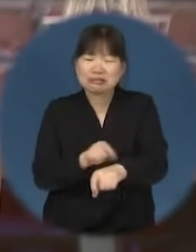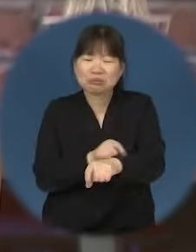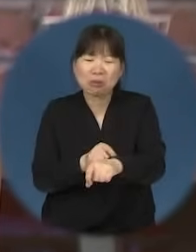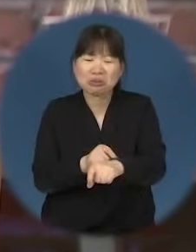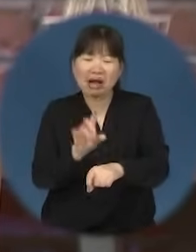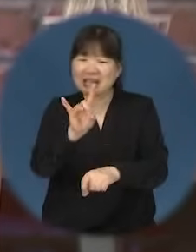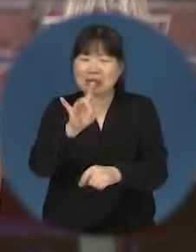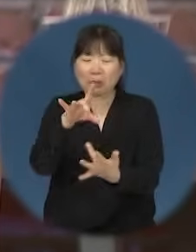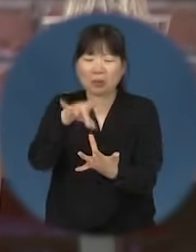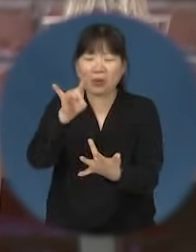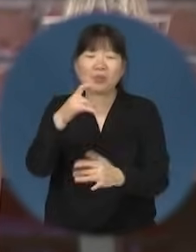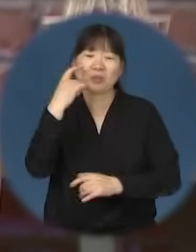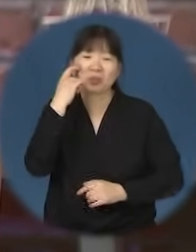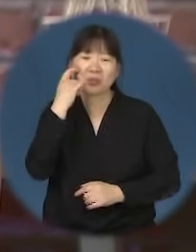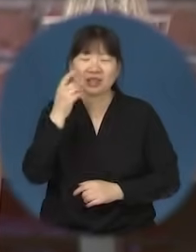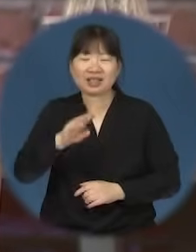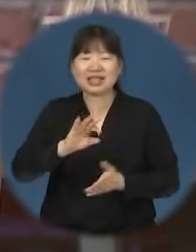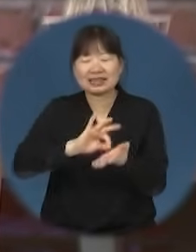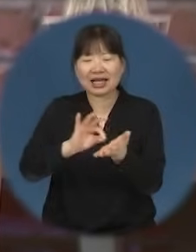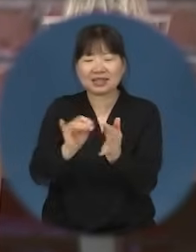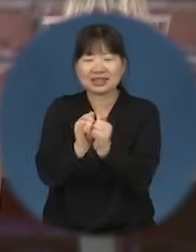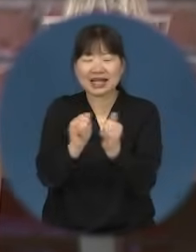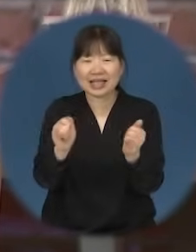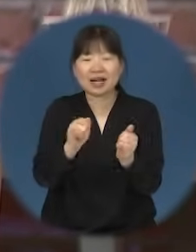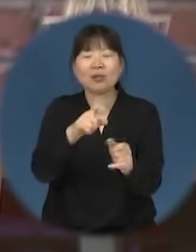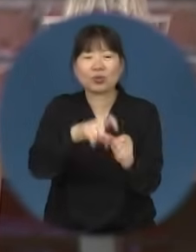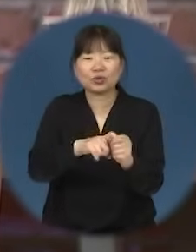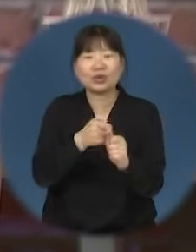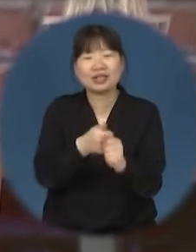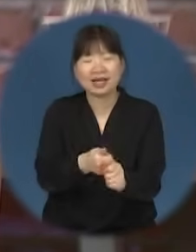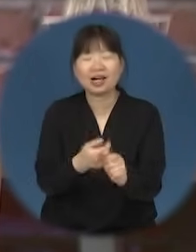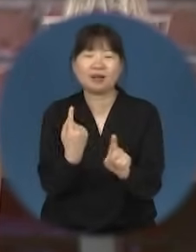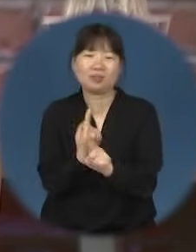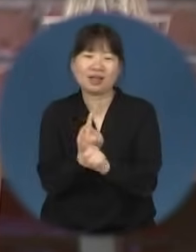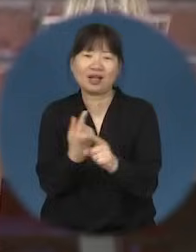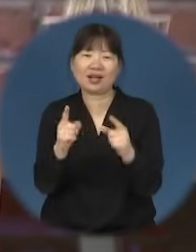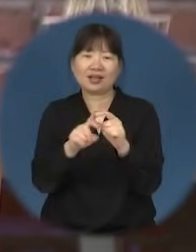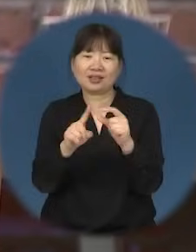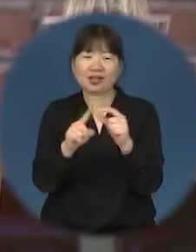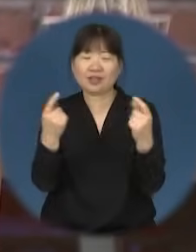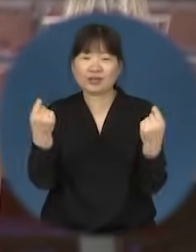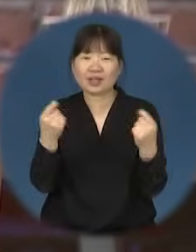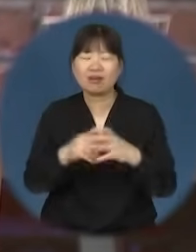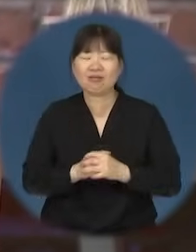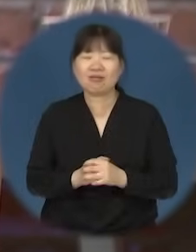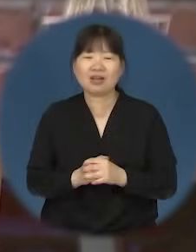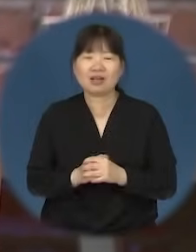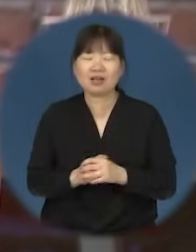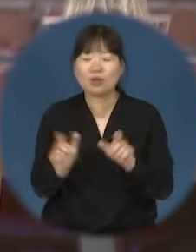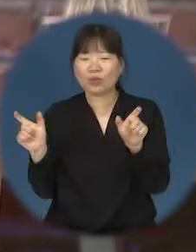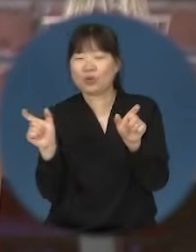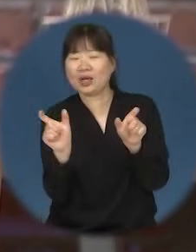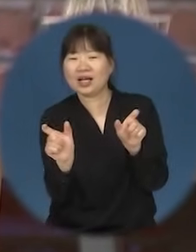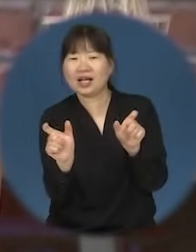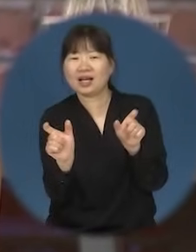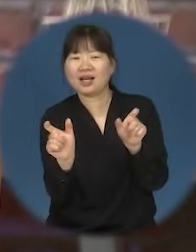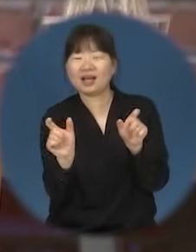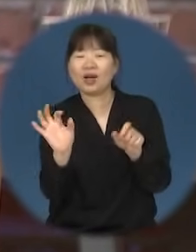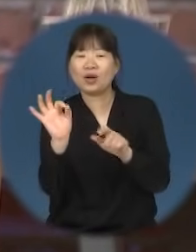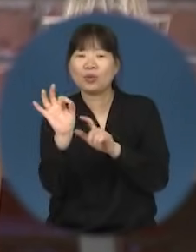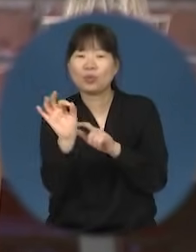없고요. 그거를 쓰는 사람의 그 의도에 따라 달라지는데요. 일단은 그 뒤에 붙은 게